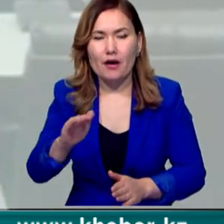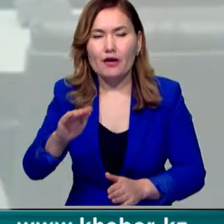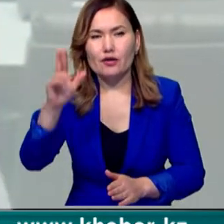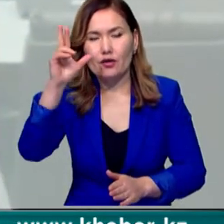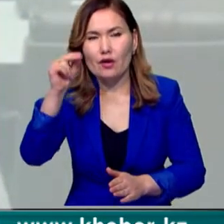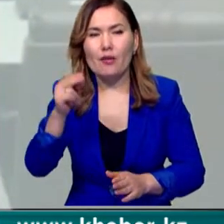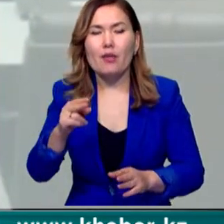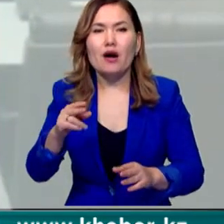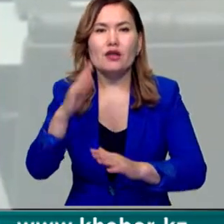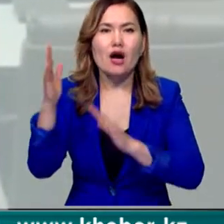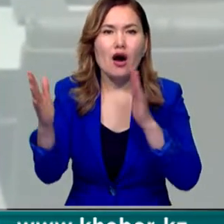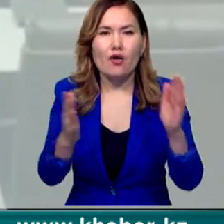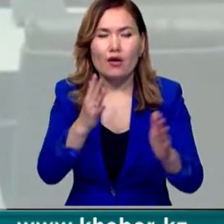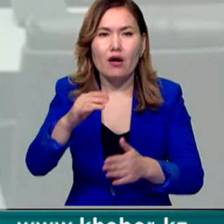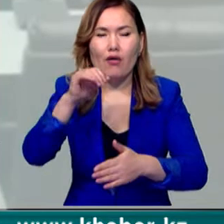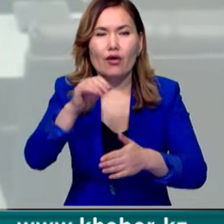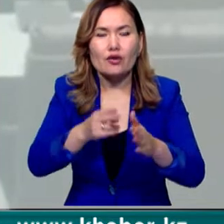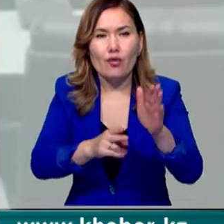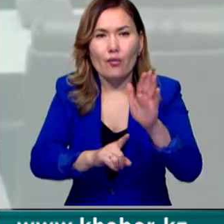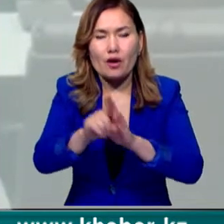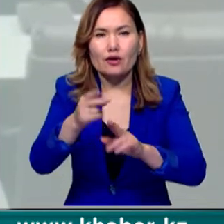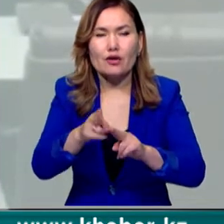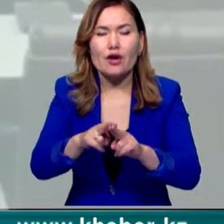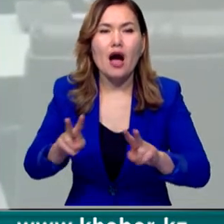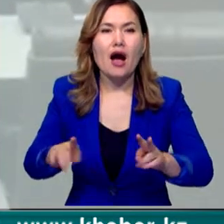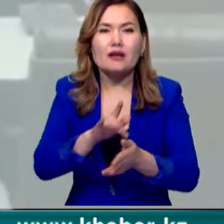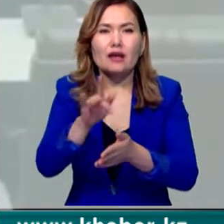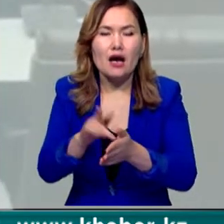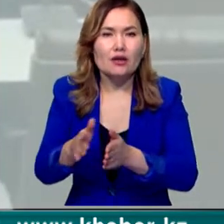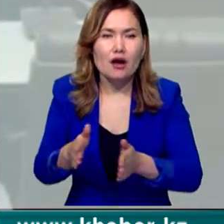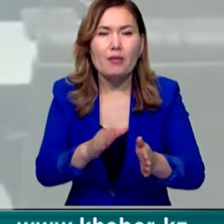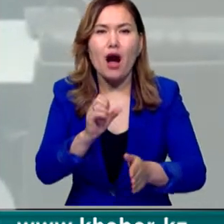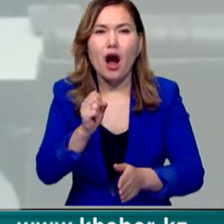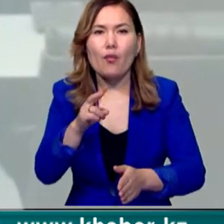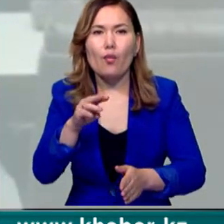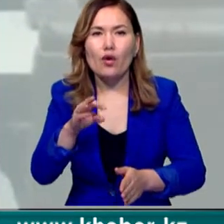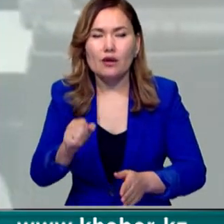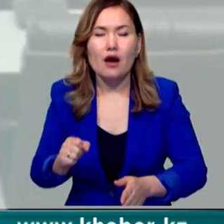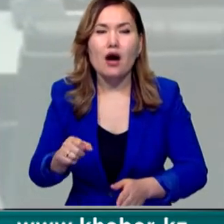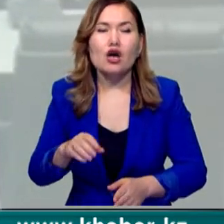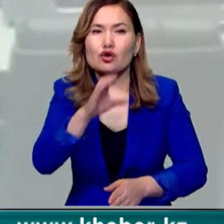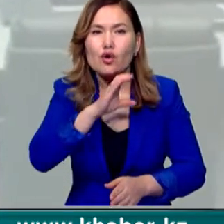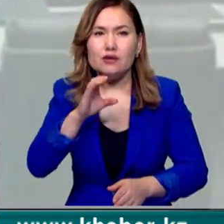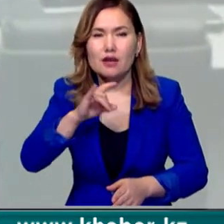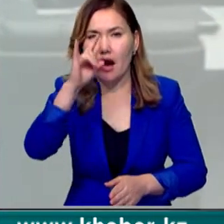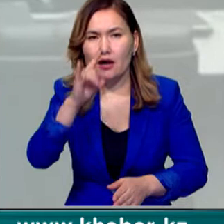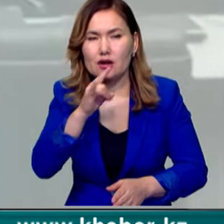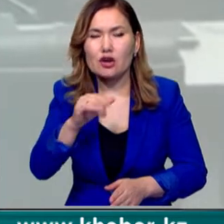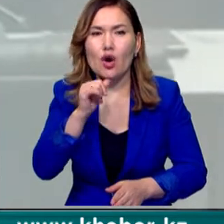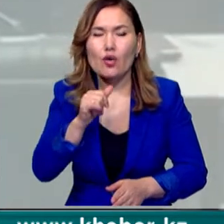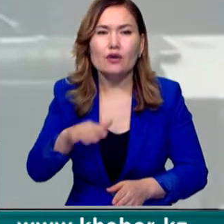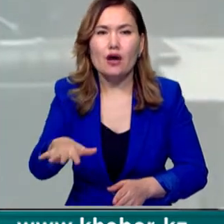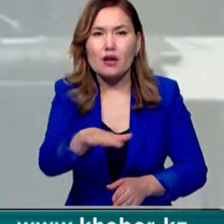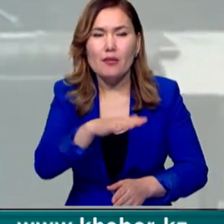нашарлауына байланысты 4 аумақта, олар Нұр-Сұлтан қаласында, Ақмола, Қостанай және солтүстік Қазақстан облыстарында